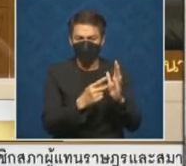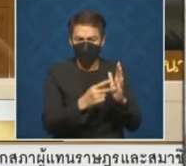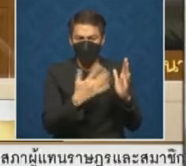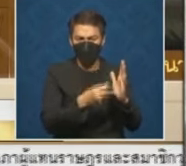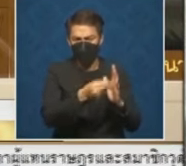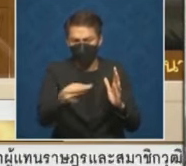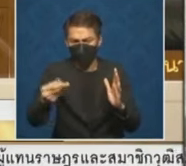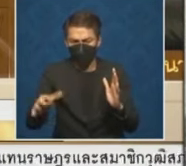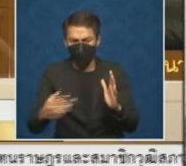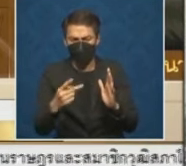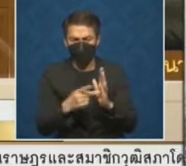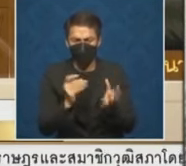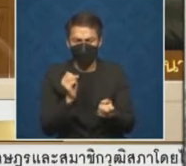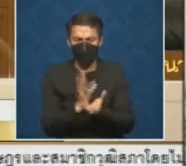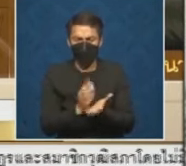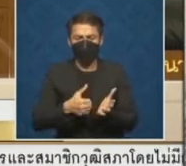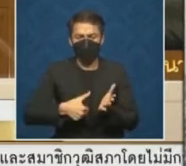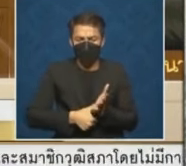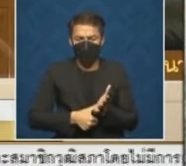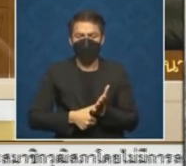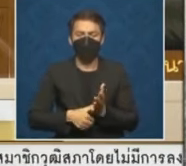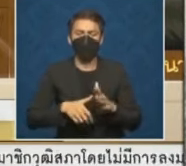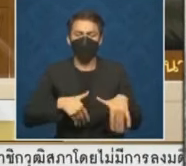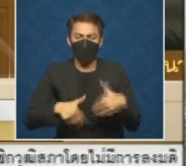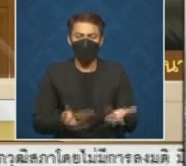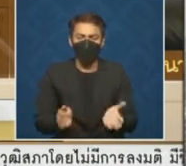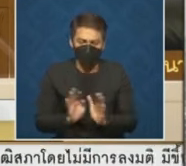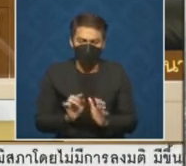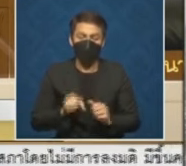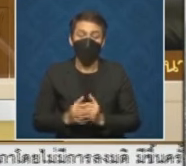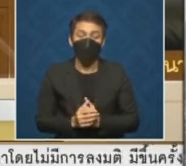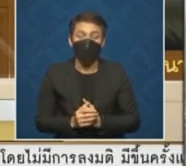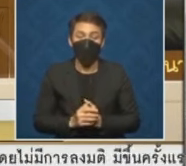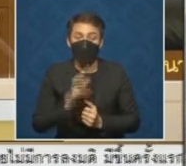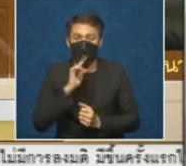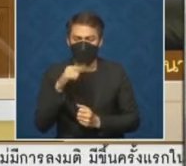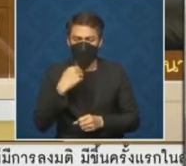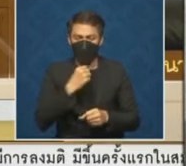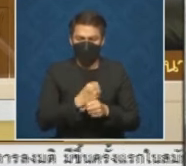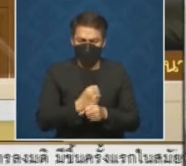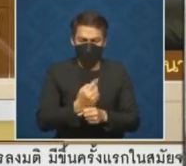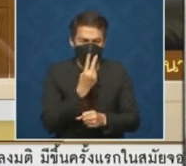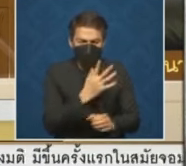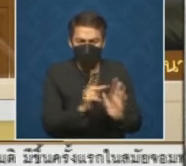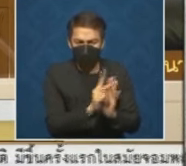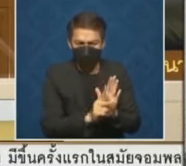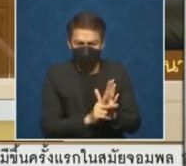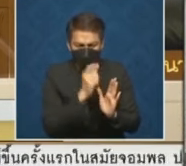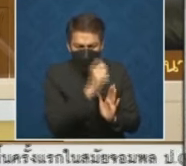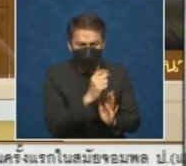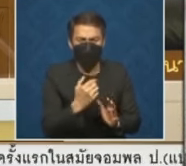ค้ดประโยคที่เคยโค้ดมาแล้วว่าทหารเนี่ยเขาจะไม่รบในสถานการณ์ที่รู้ว่า